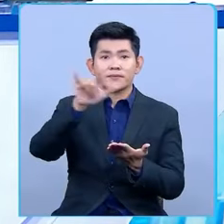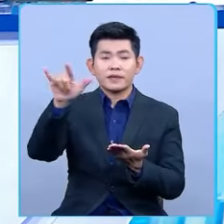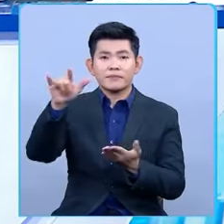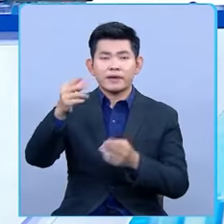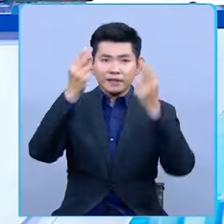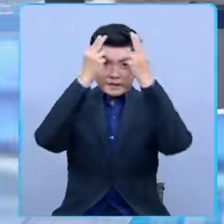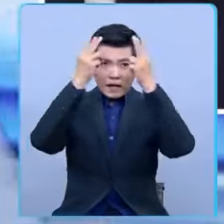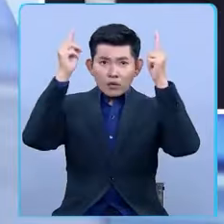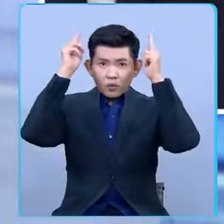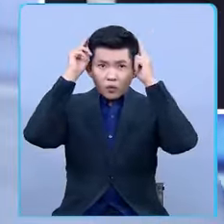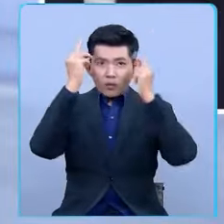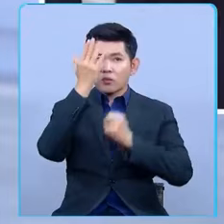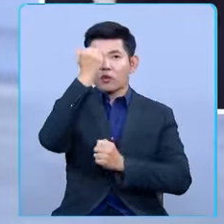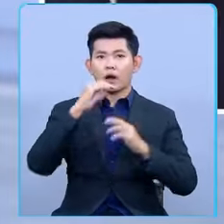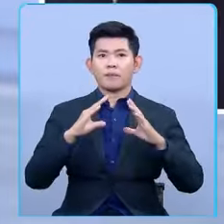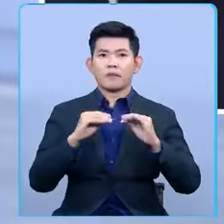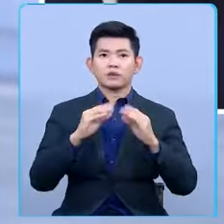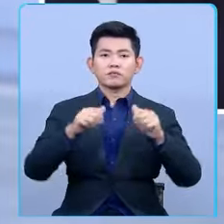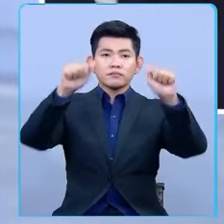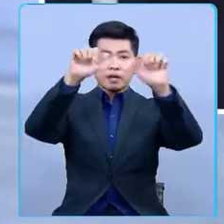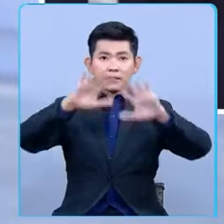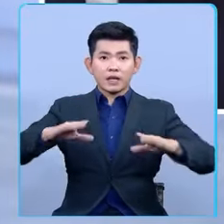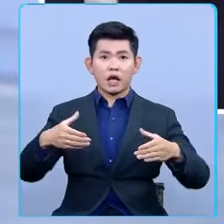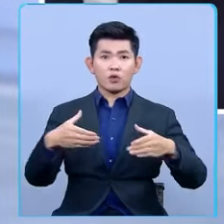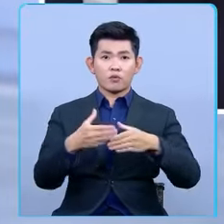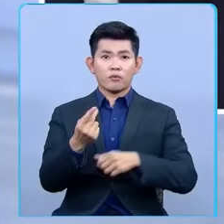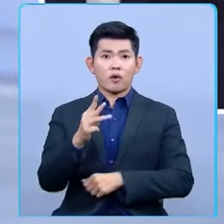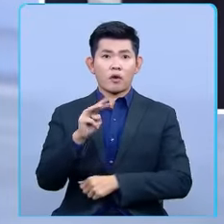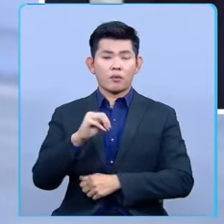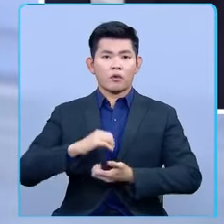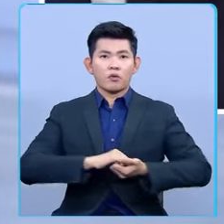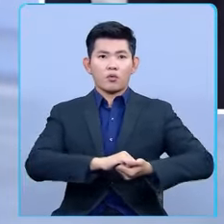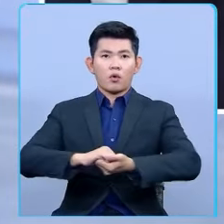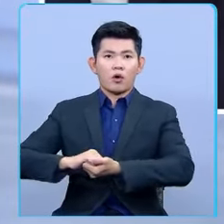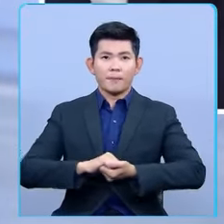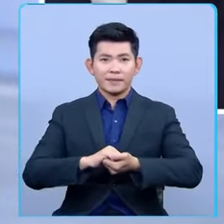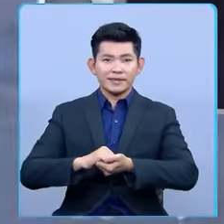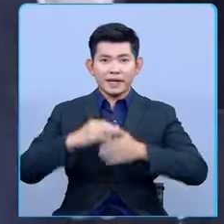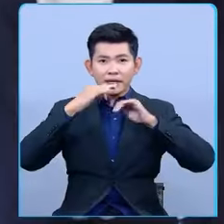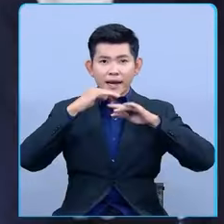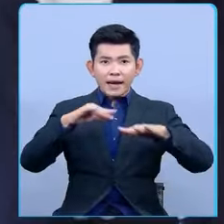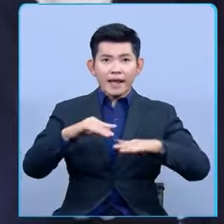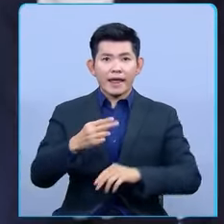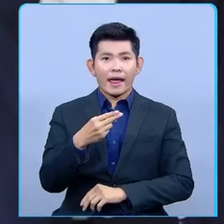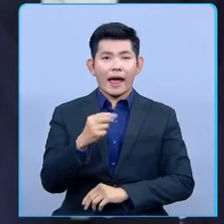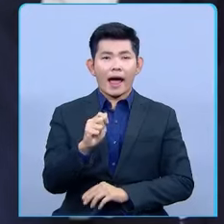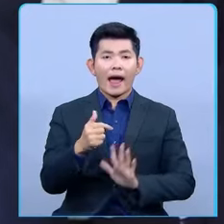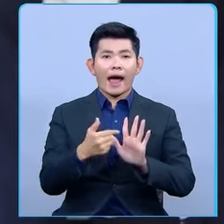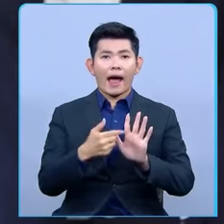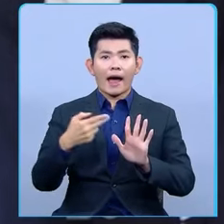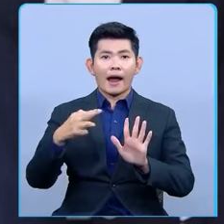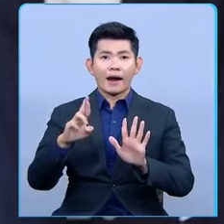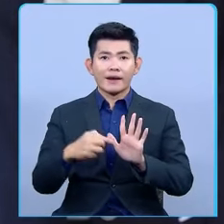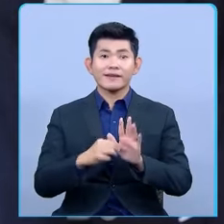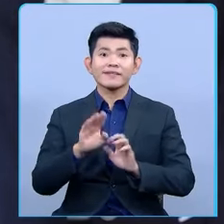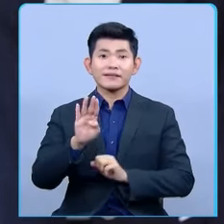ครับเพื่อร่วมประชุมสุดยอดอาเซียนคณะมนตรีความร่วมมือรัฐอ่าวอาหรับครั้งที่1ก็จะใช้โอกาสนี้ครับในการหารือ